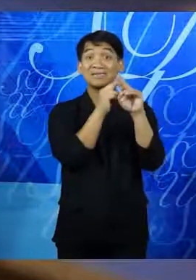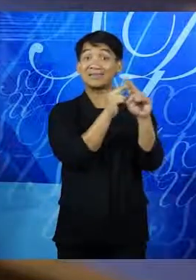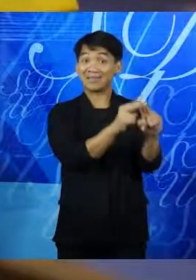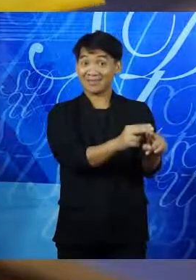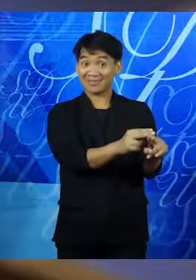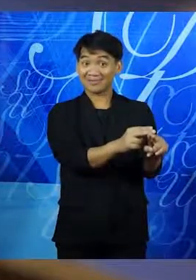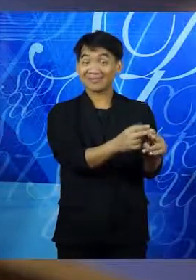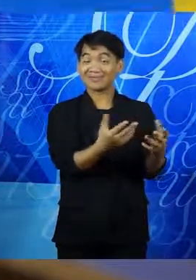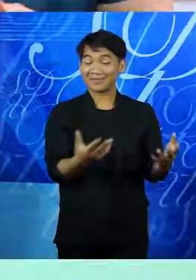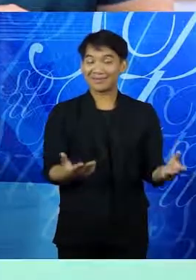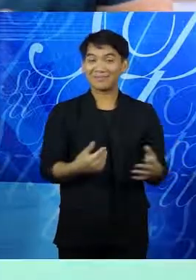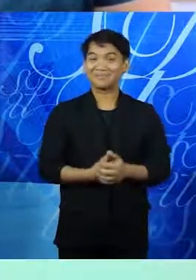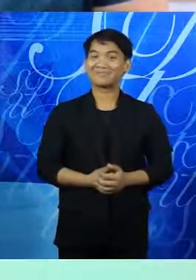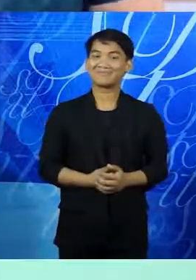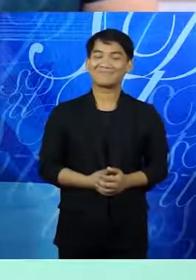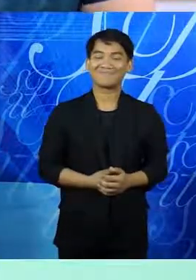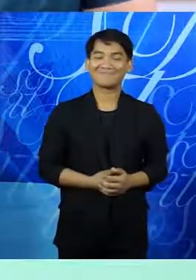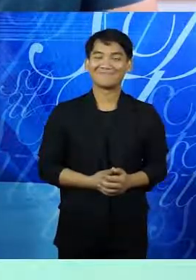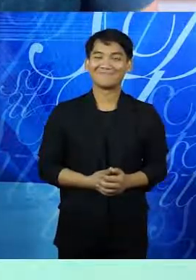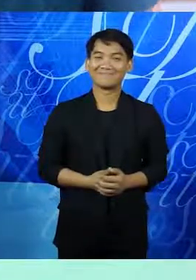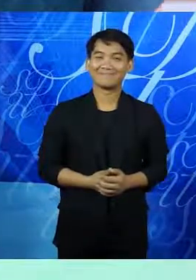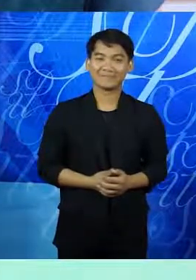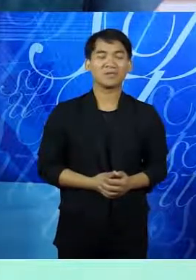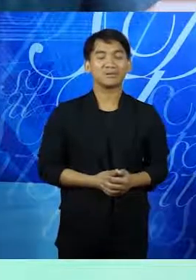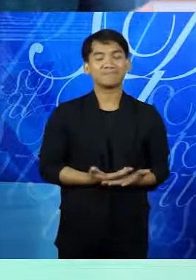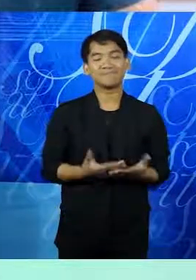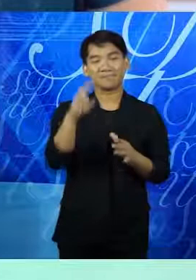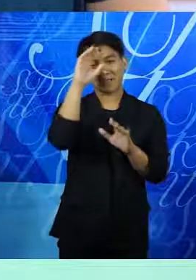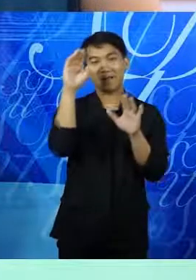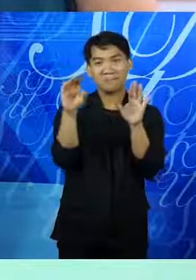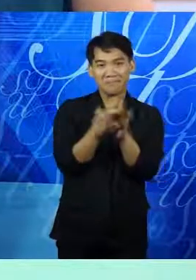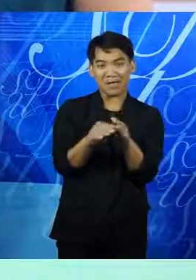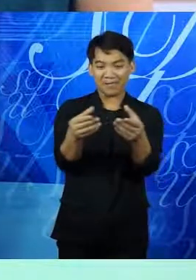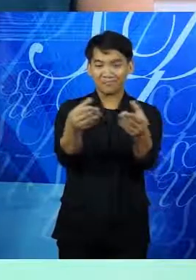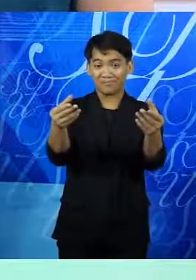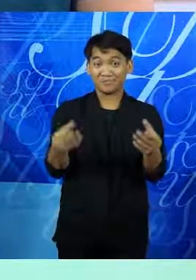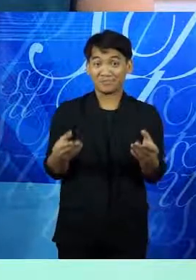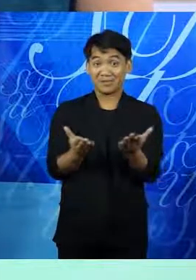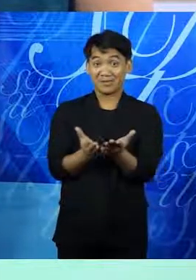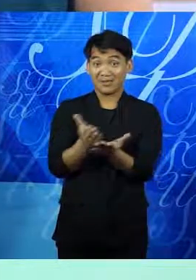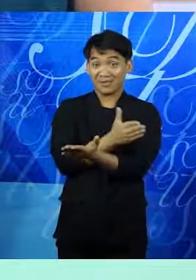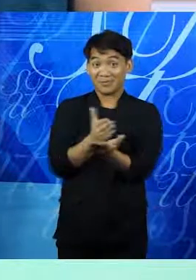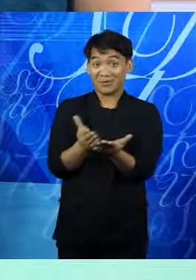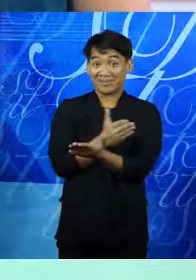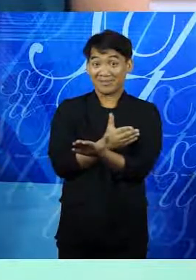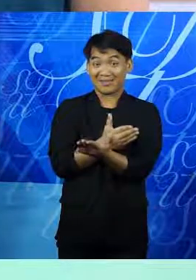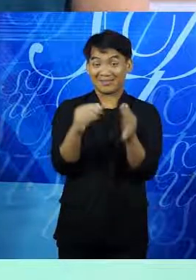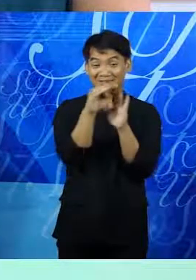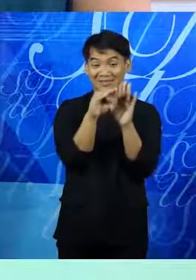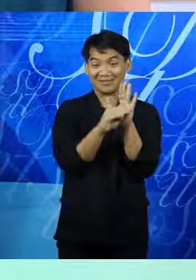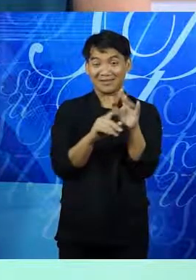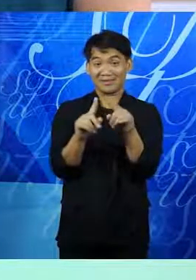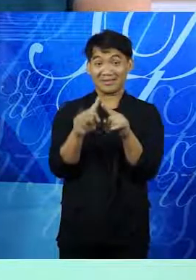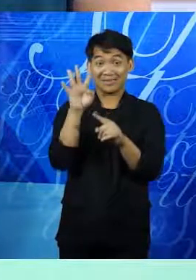าพเองนั่นเองนะคะอันนี้ก็จะเป็นการแลกเปลี่ยนภาพในขั้นตอนที่4การสร้างประโยค